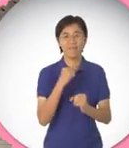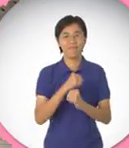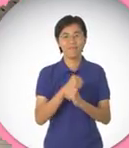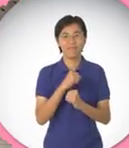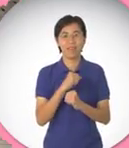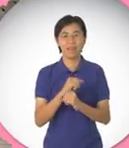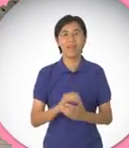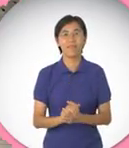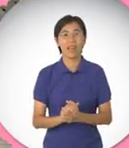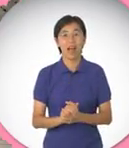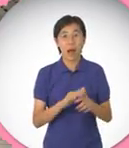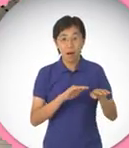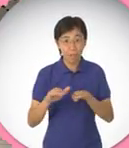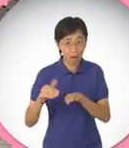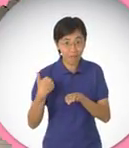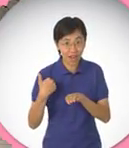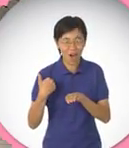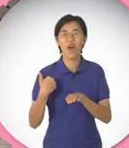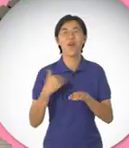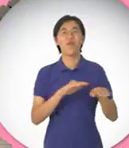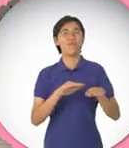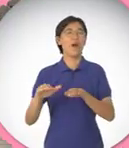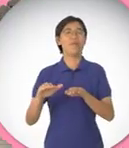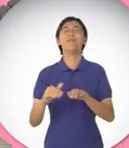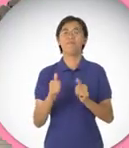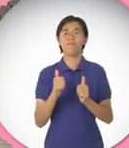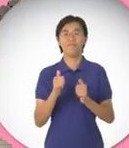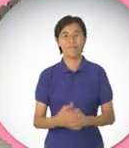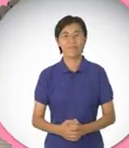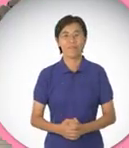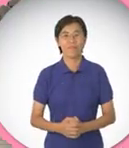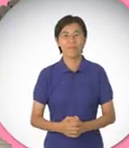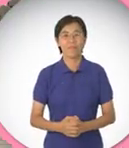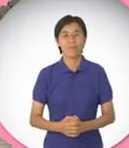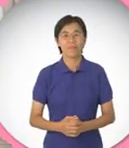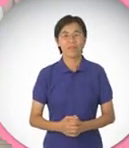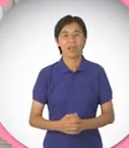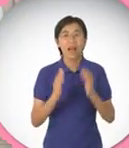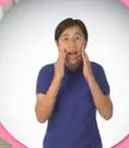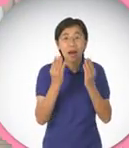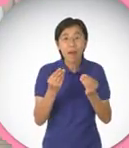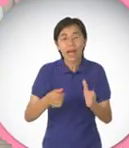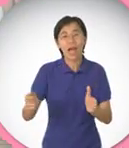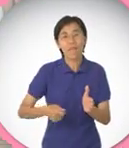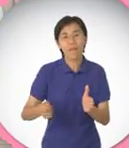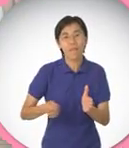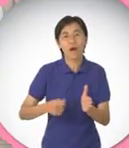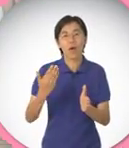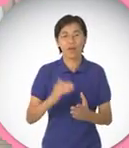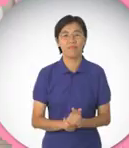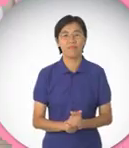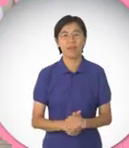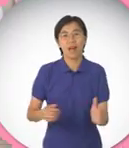ทำพร้อมแล้ว พร้อมแล้วครับ โอเคค่ะก็เดี๋ยวเราร่อนแป้งก่อนเลยละกันนะคะ อุปกรณ์จำเป็นของผ